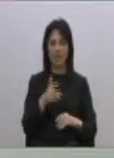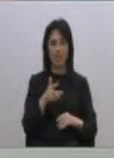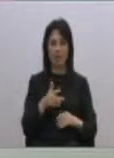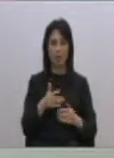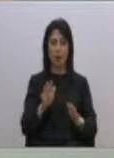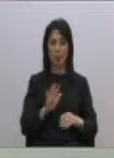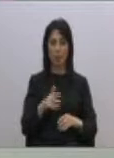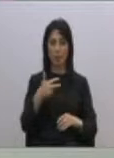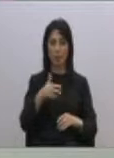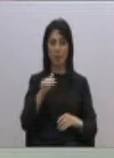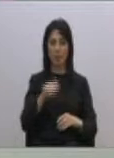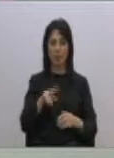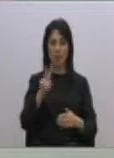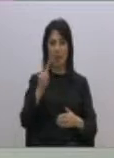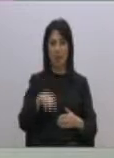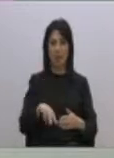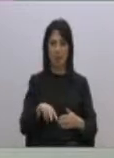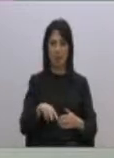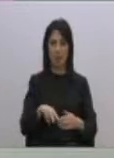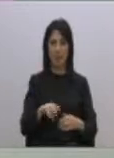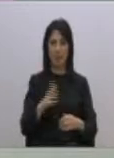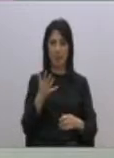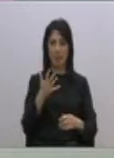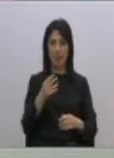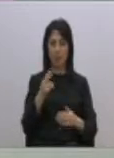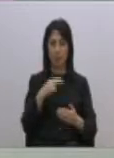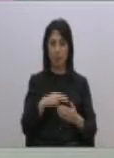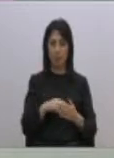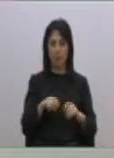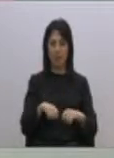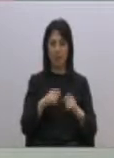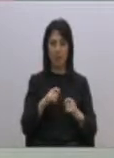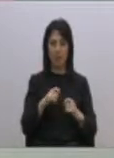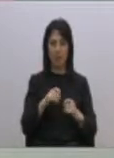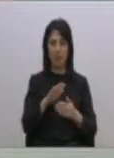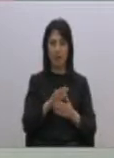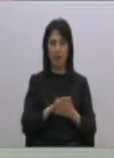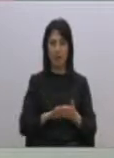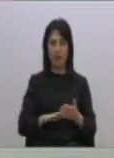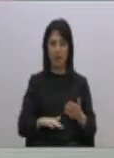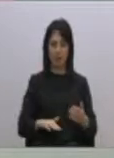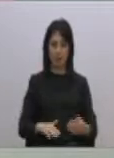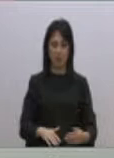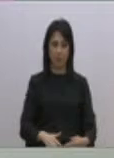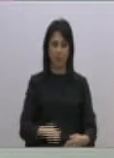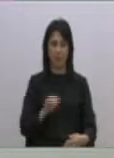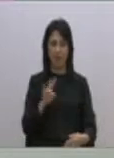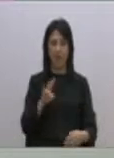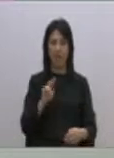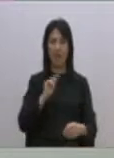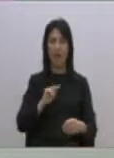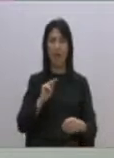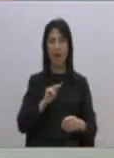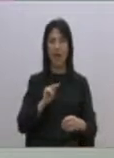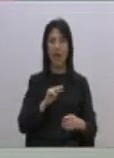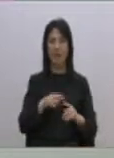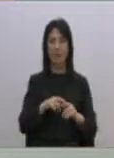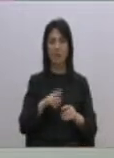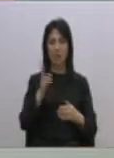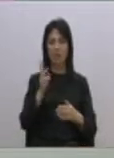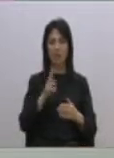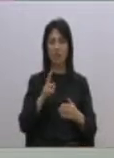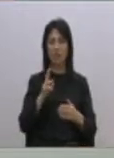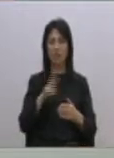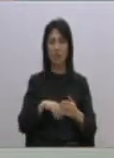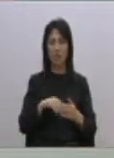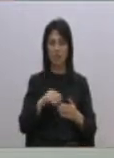umete s-o zdatia ta silarisa. Pe hute cu epocti, dar uve vis carzel, anda administrațiul sahtelis jarebis,